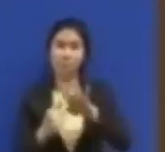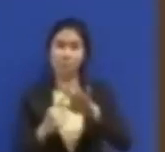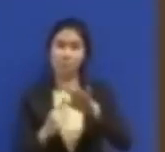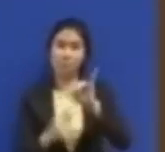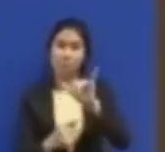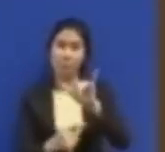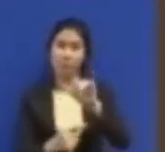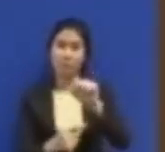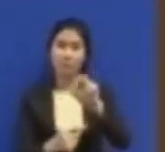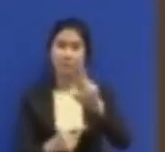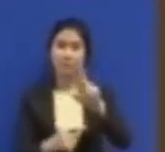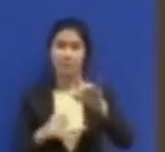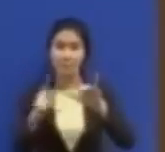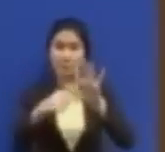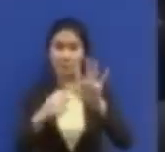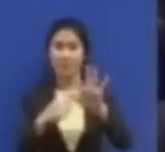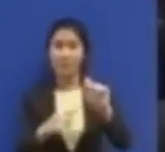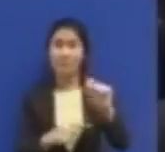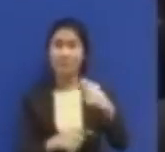ษฐ์